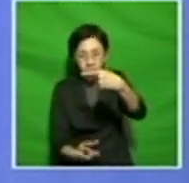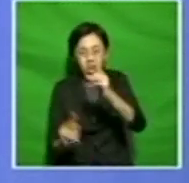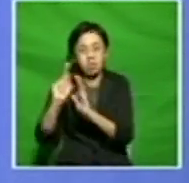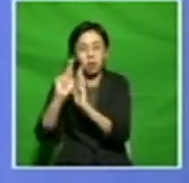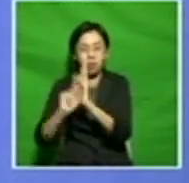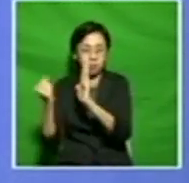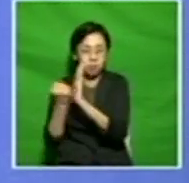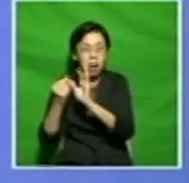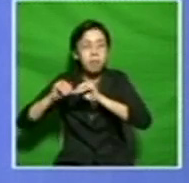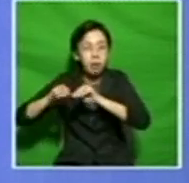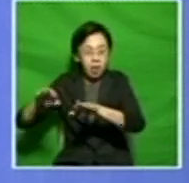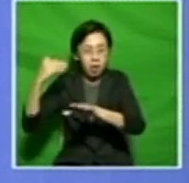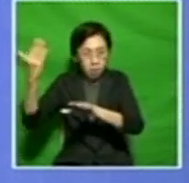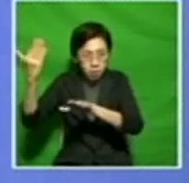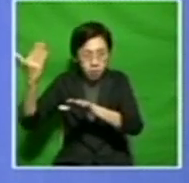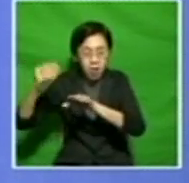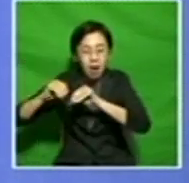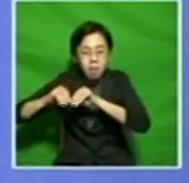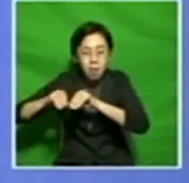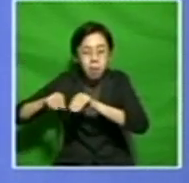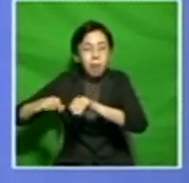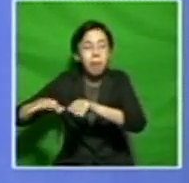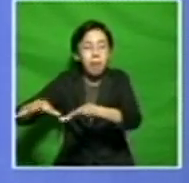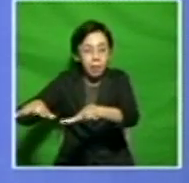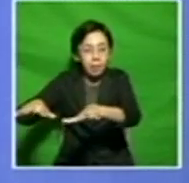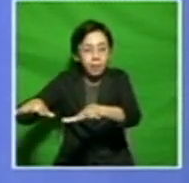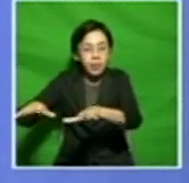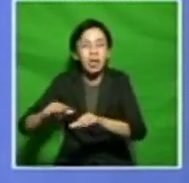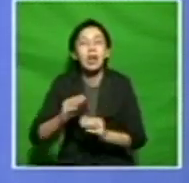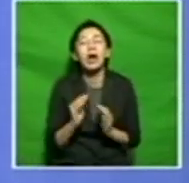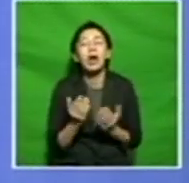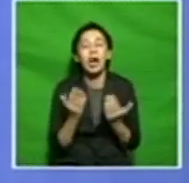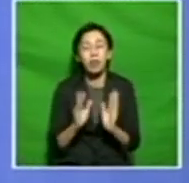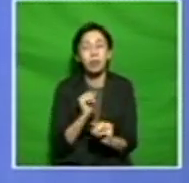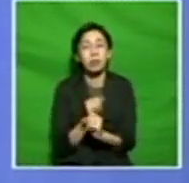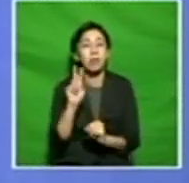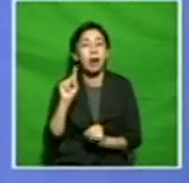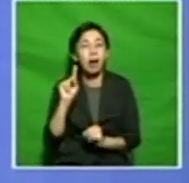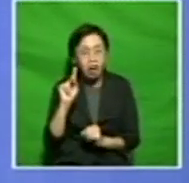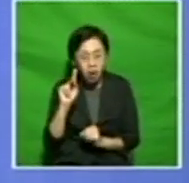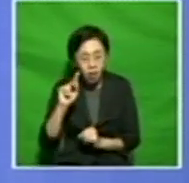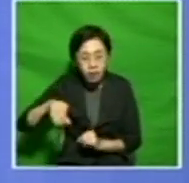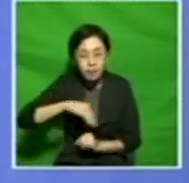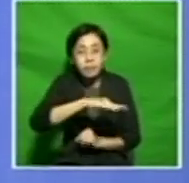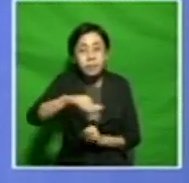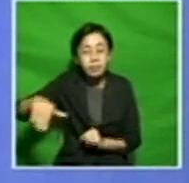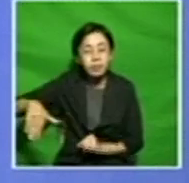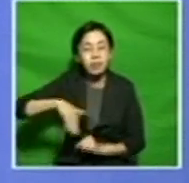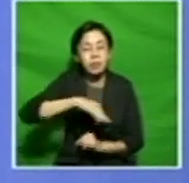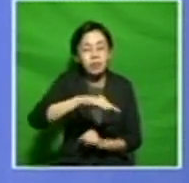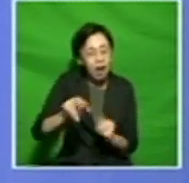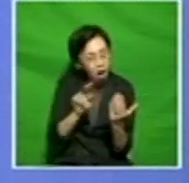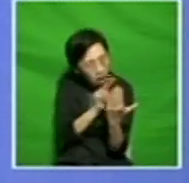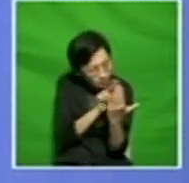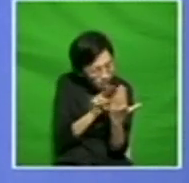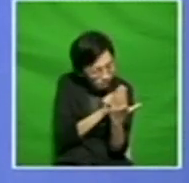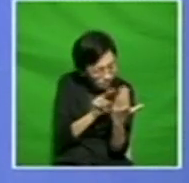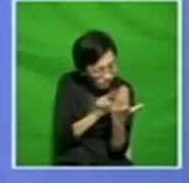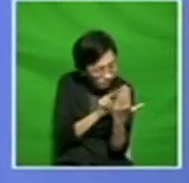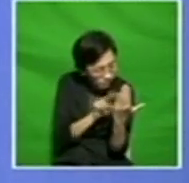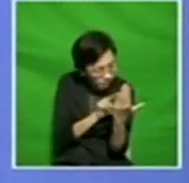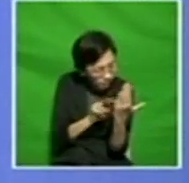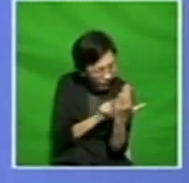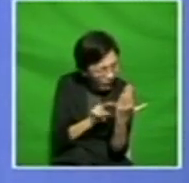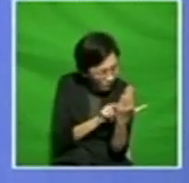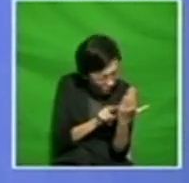าแล้วก็เผยแพร่ต่อไปก็ขอให้สื่อมวลชนช่วยกรุณาไปอ่านตรวจสอบสกัด